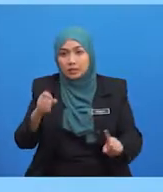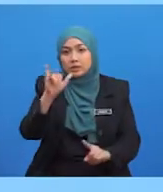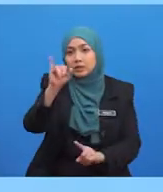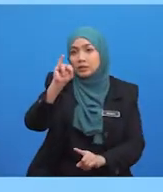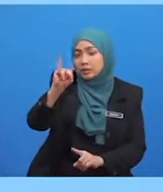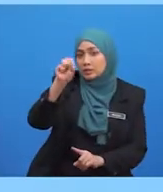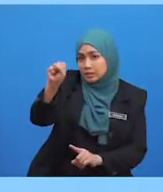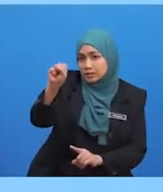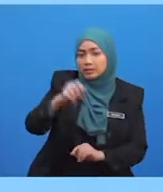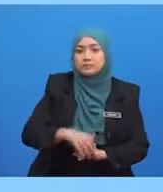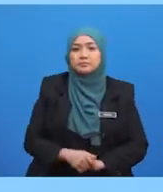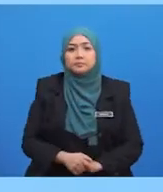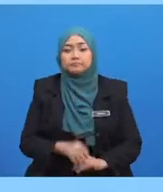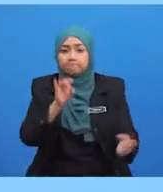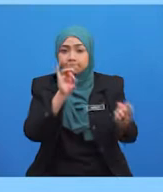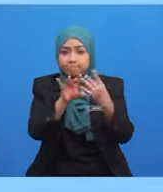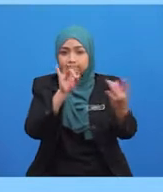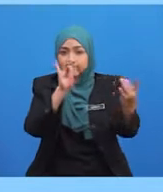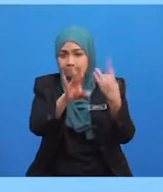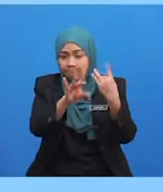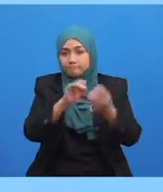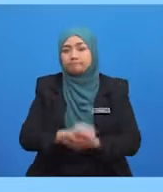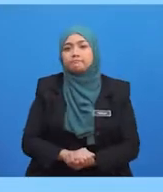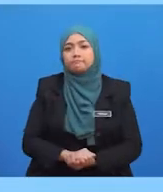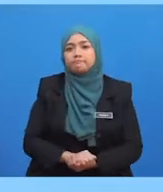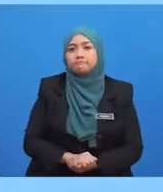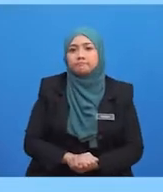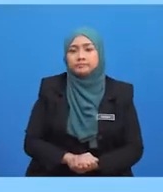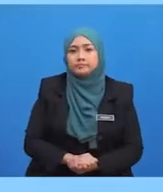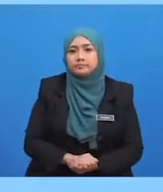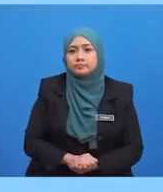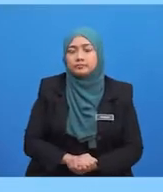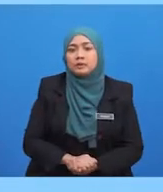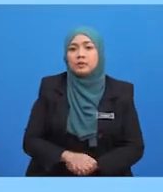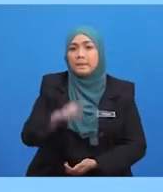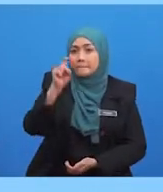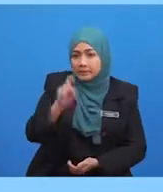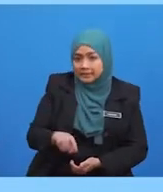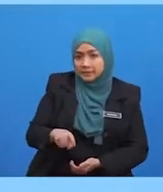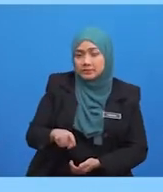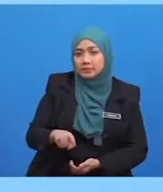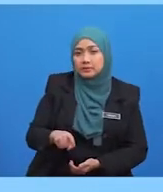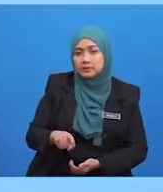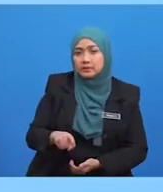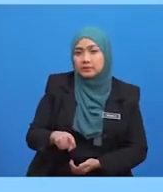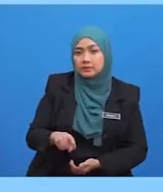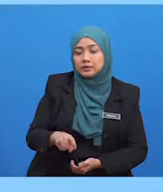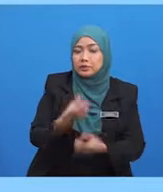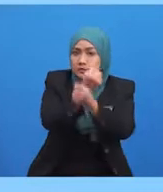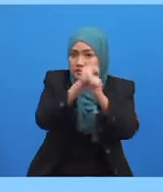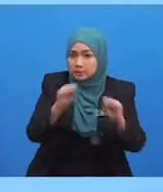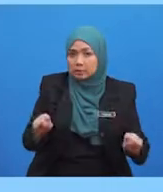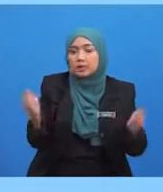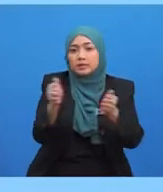Jom kita mulakan. Sebelum kita mulakan adunannya, pastikan murid-murid telah bersedia